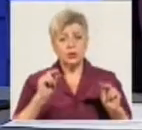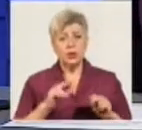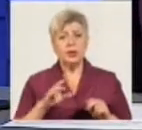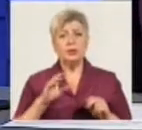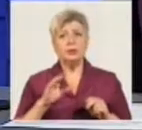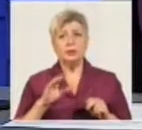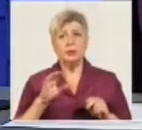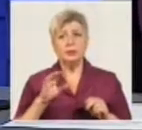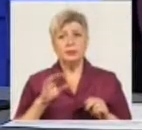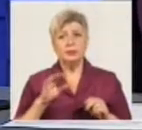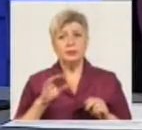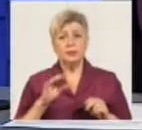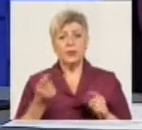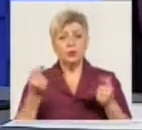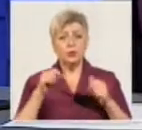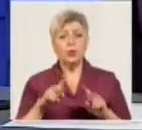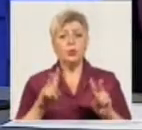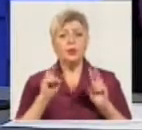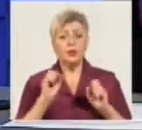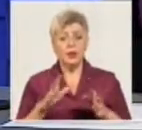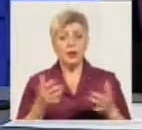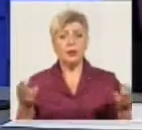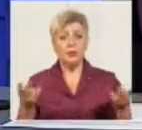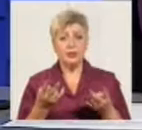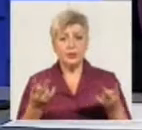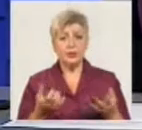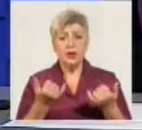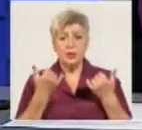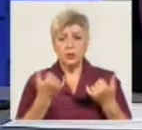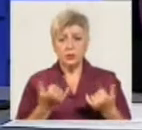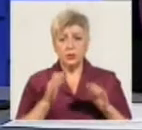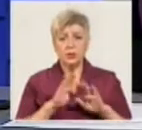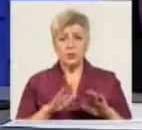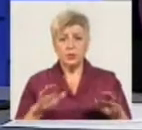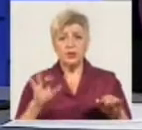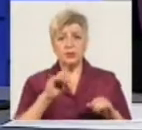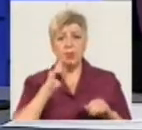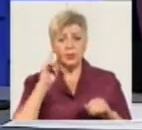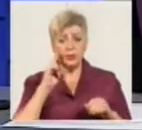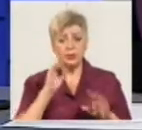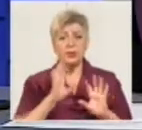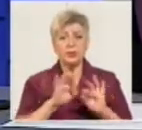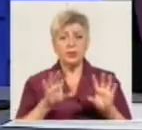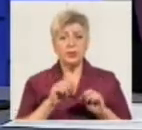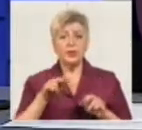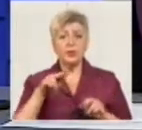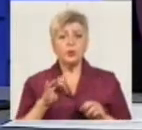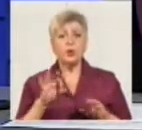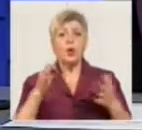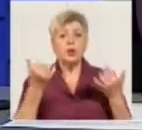закладів в тому, як потрібно сьогоднішнім дітям і молоді розповідати про сьогоднішні події в